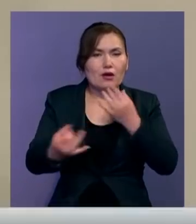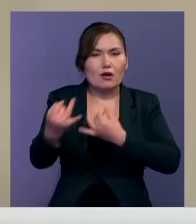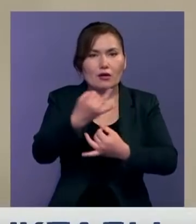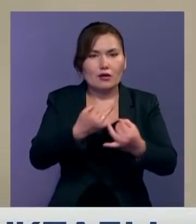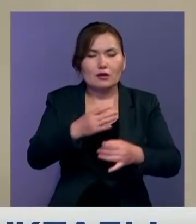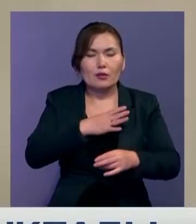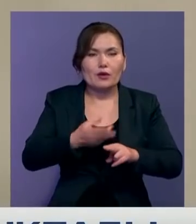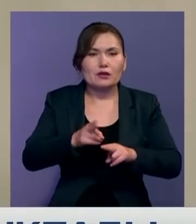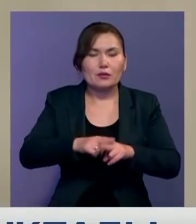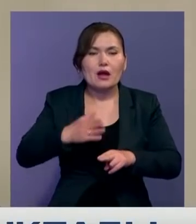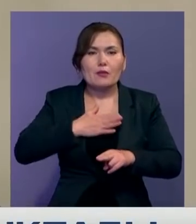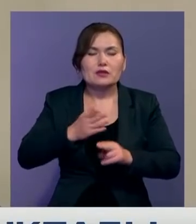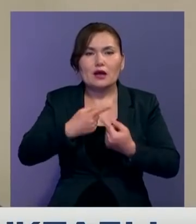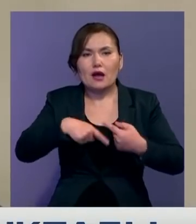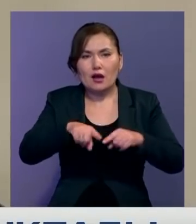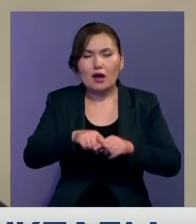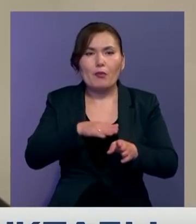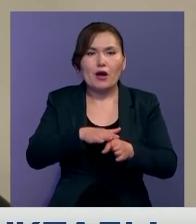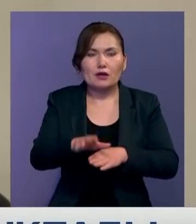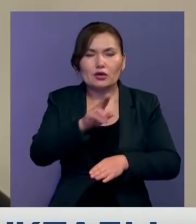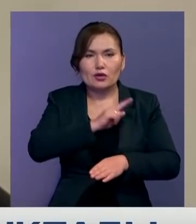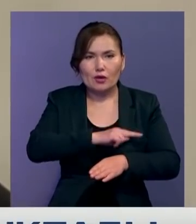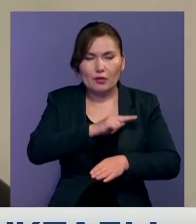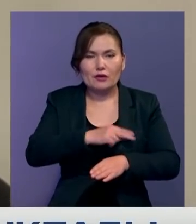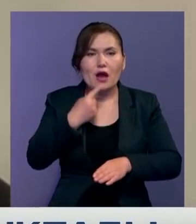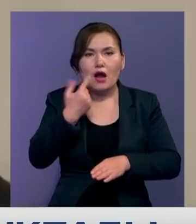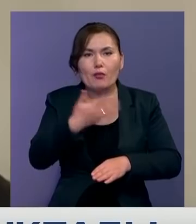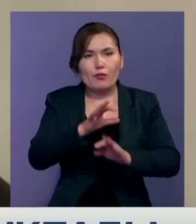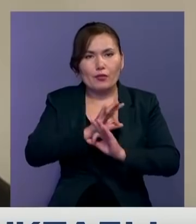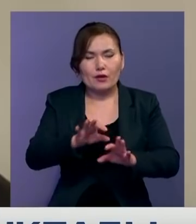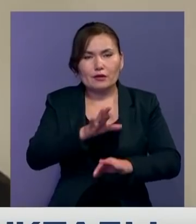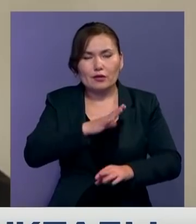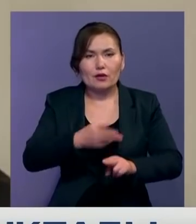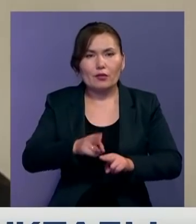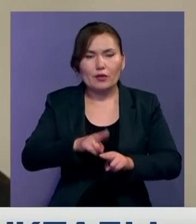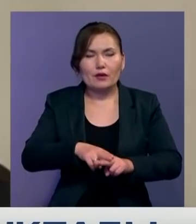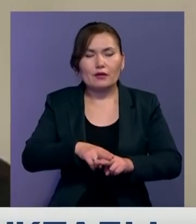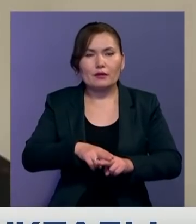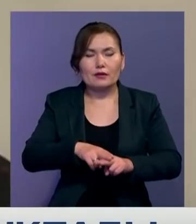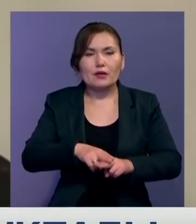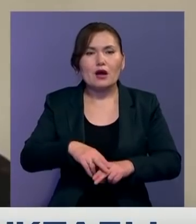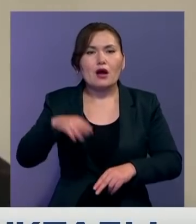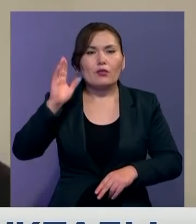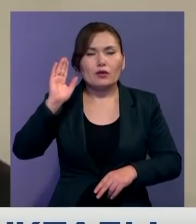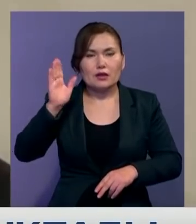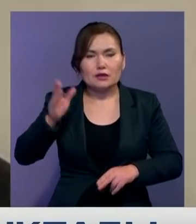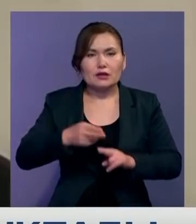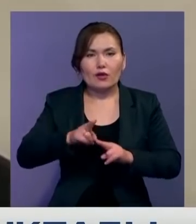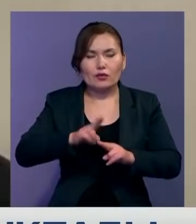Біздер қауымдастығымыздың атқарған жұмыстарын баяндадық. Ай сайын жарық көрген қазақ елі